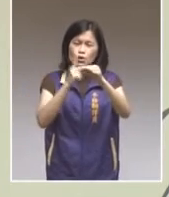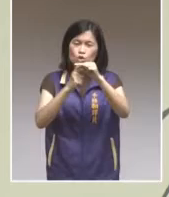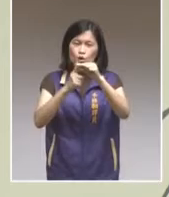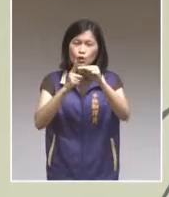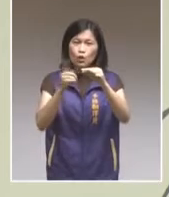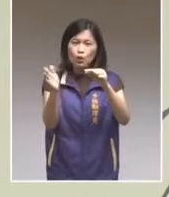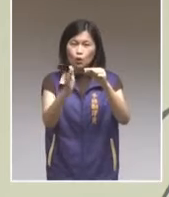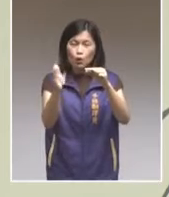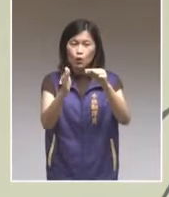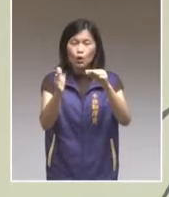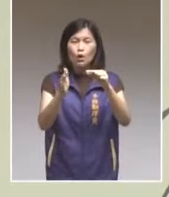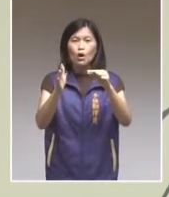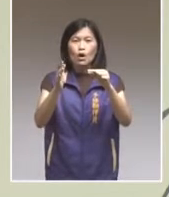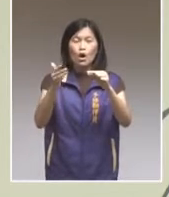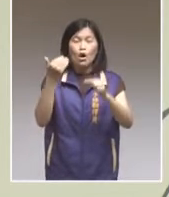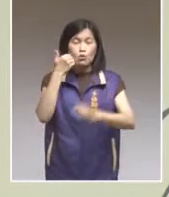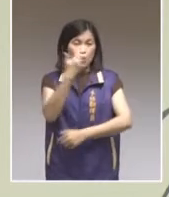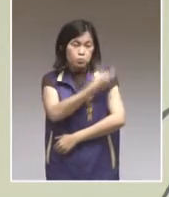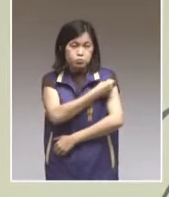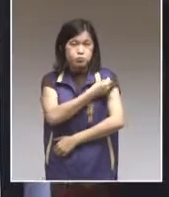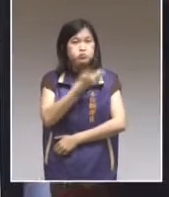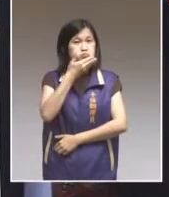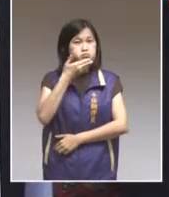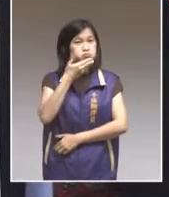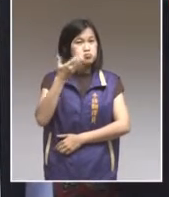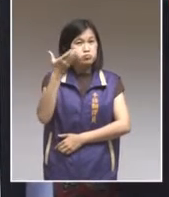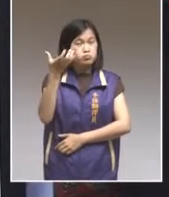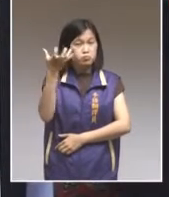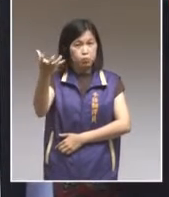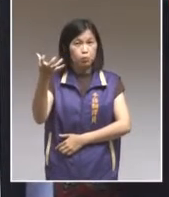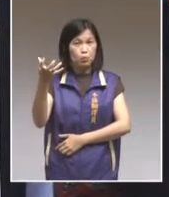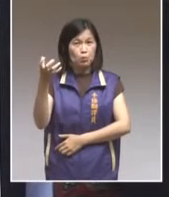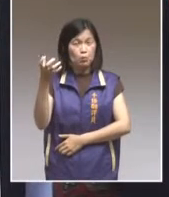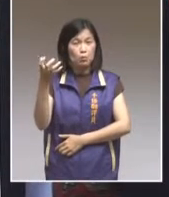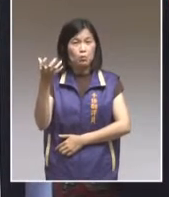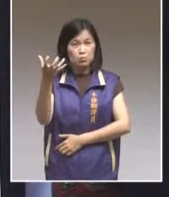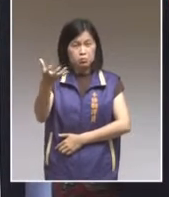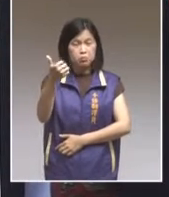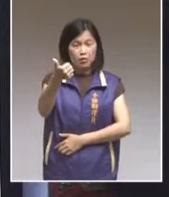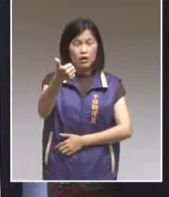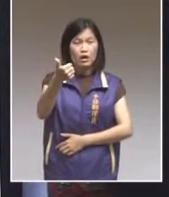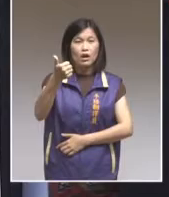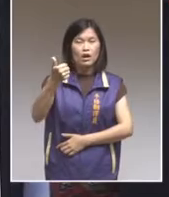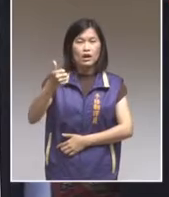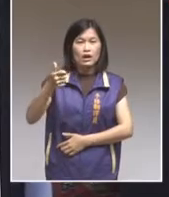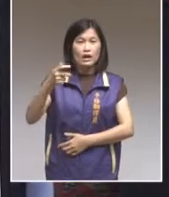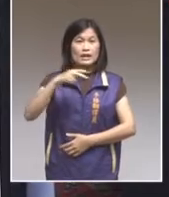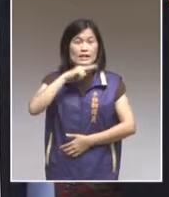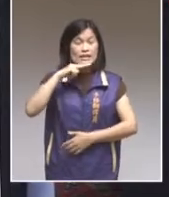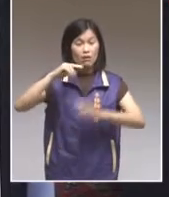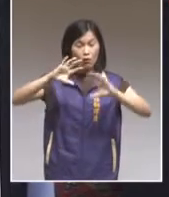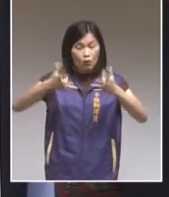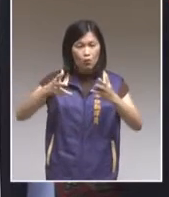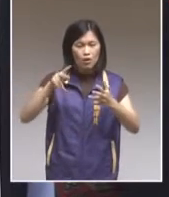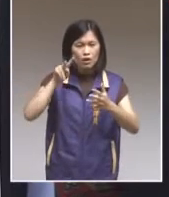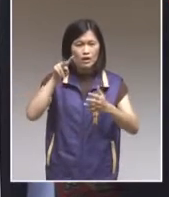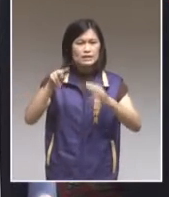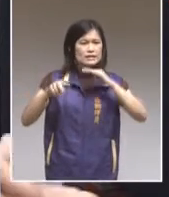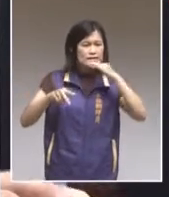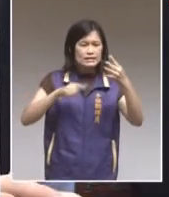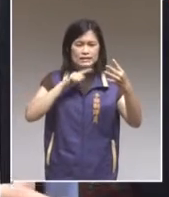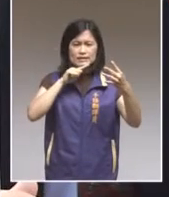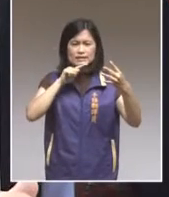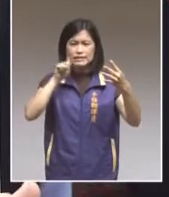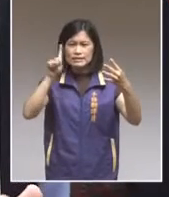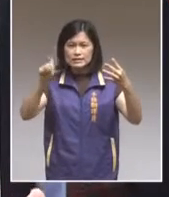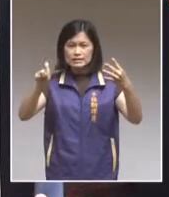种疫苗其实是利大于弊。那我们如果看英国的数据，那可以看到4到11岁的